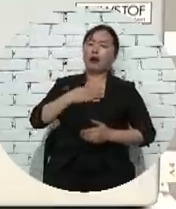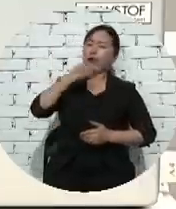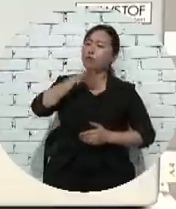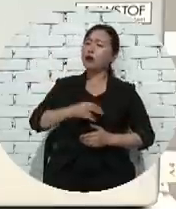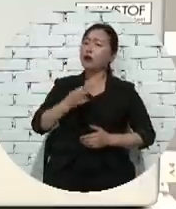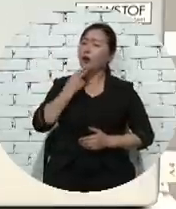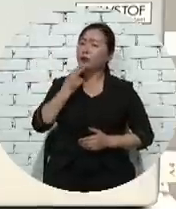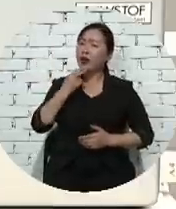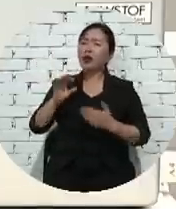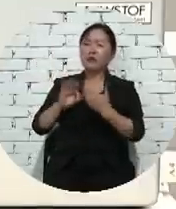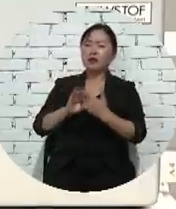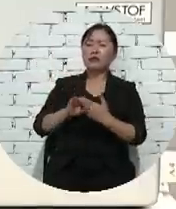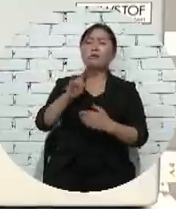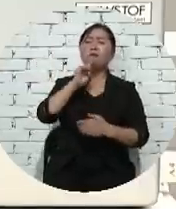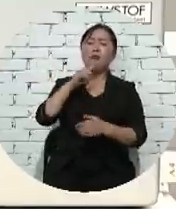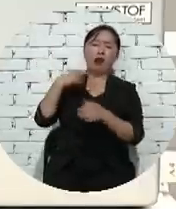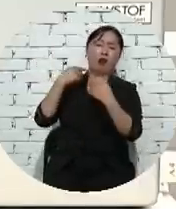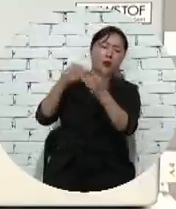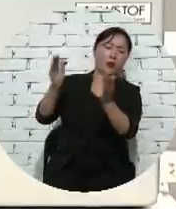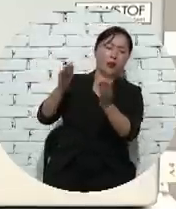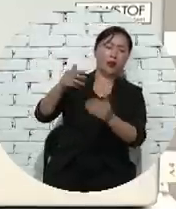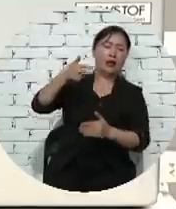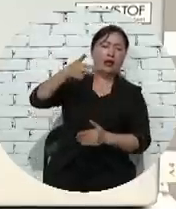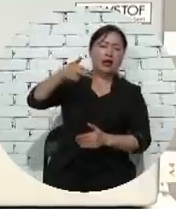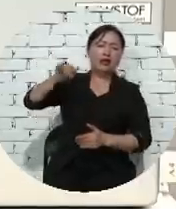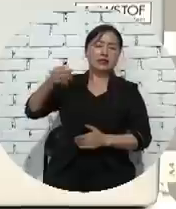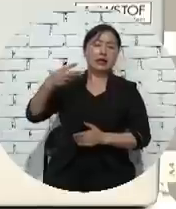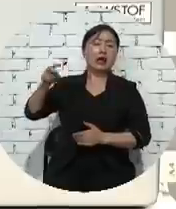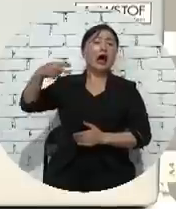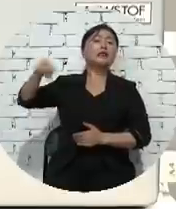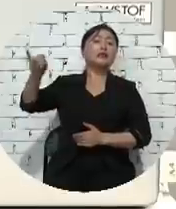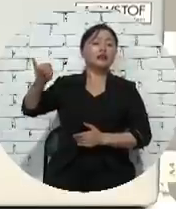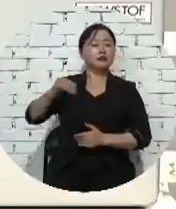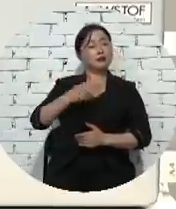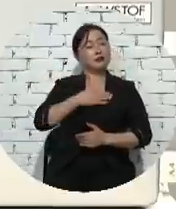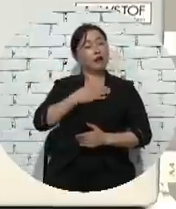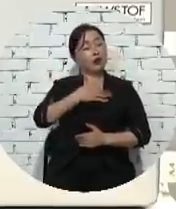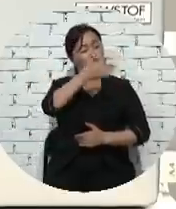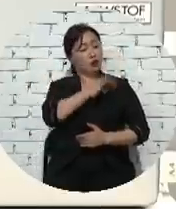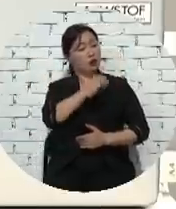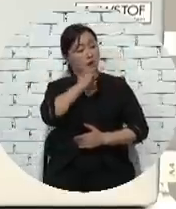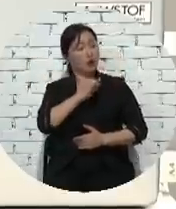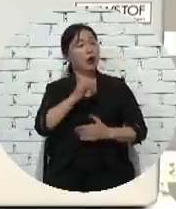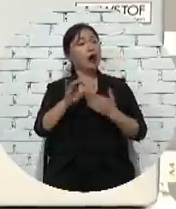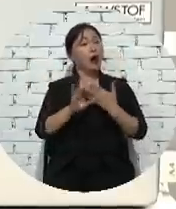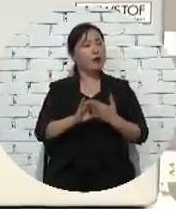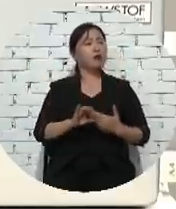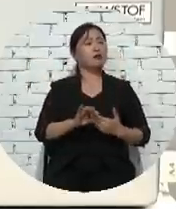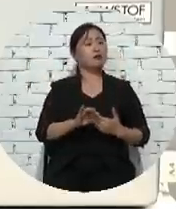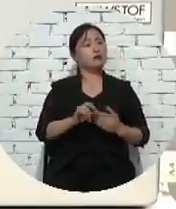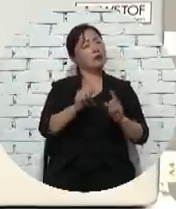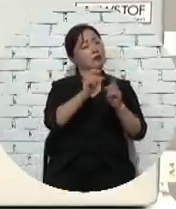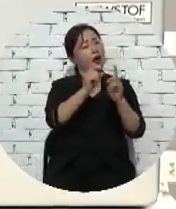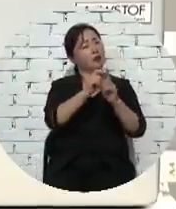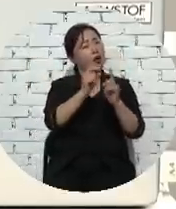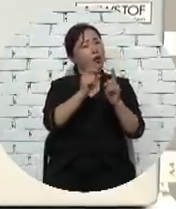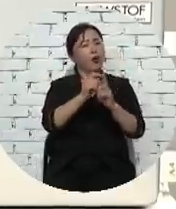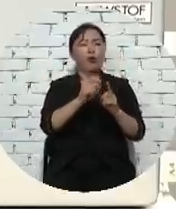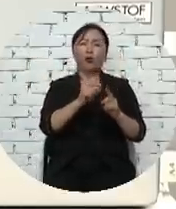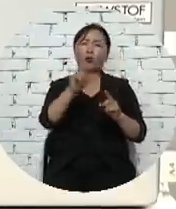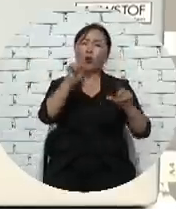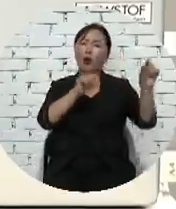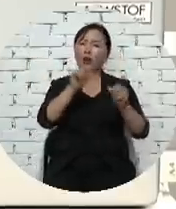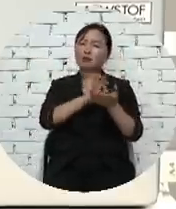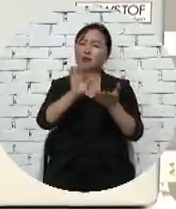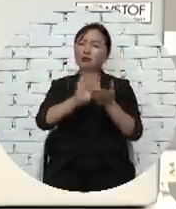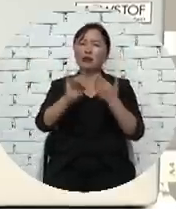찌라시 뭐 이런 식의 언론관을 네. 가지고 있고 본인한테 유리한 거 얘기하면은 이게 대선 후보로서 대통령으로서 이게 가질 수 있는 그런